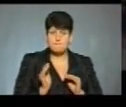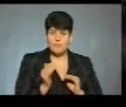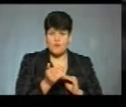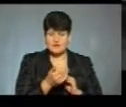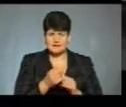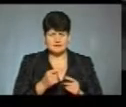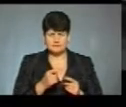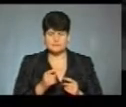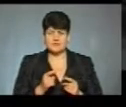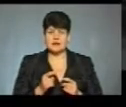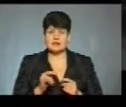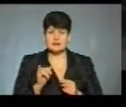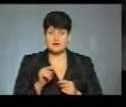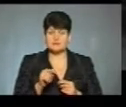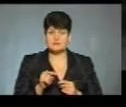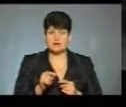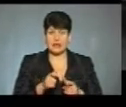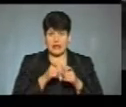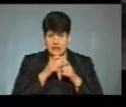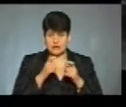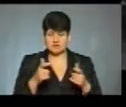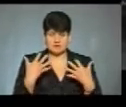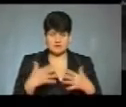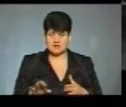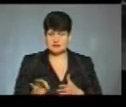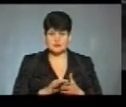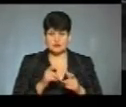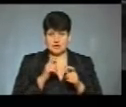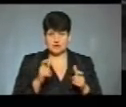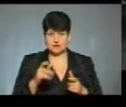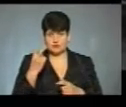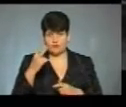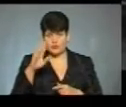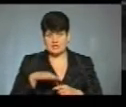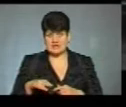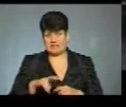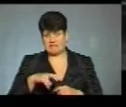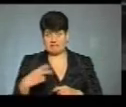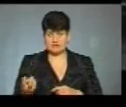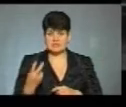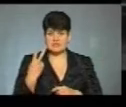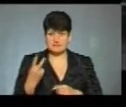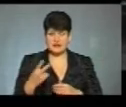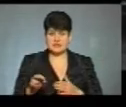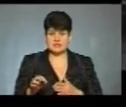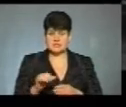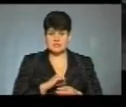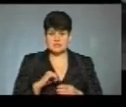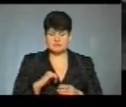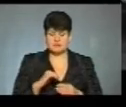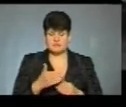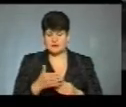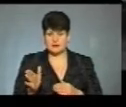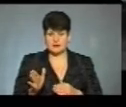різкий поворот, він повертає і кричать, вже раптово кричать, що хлопці, двоє дітей випадало. Двері відкрилися, різко тормоза, і